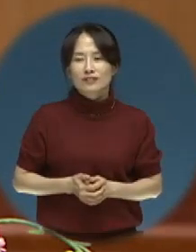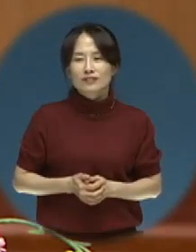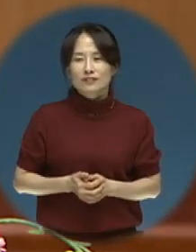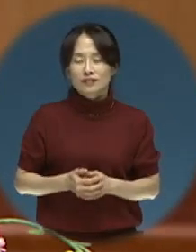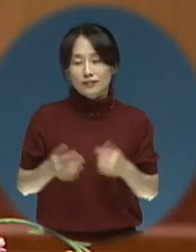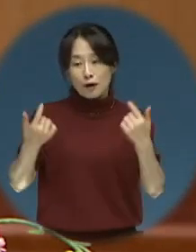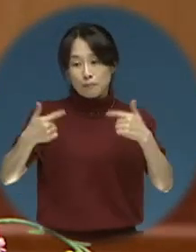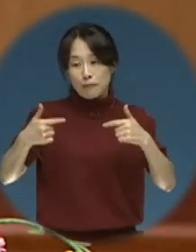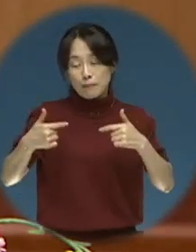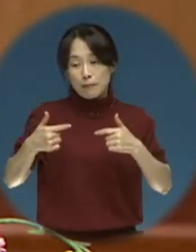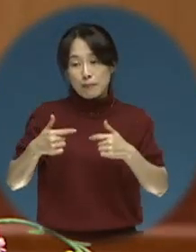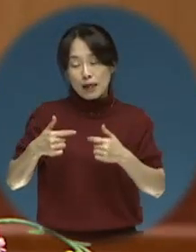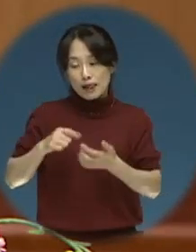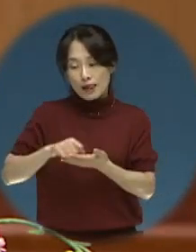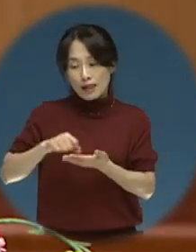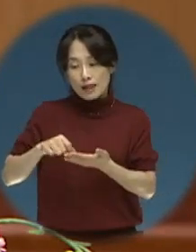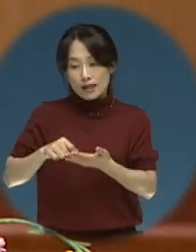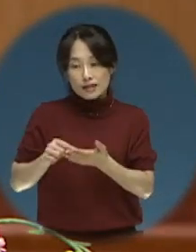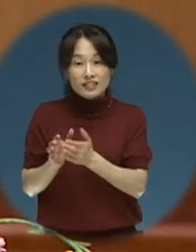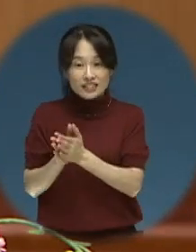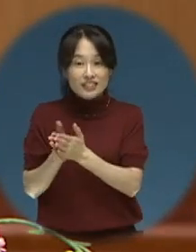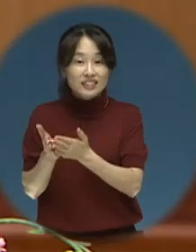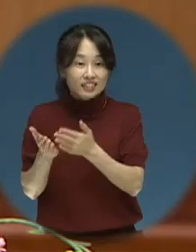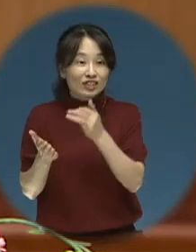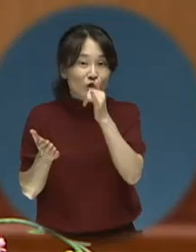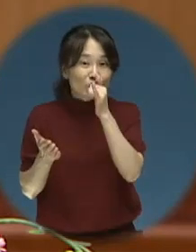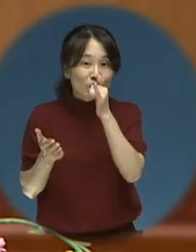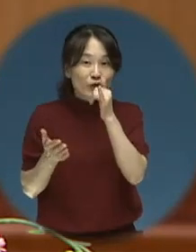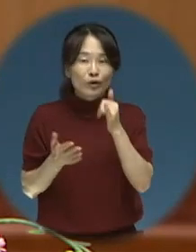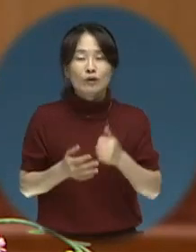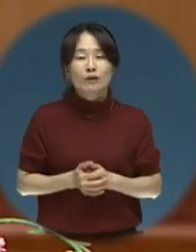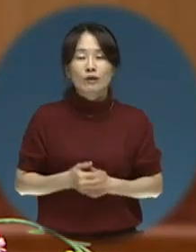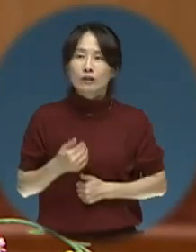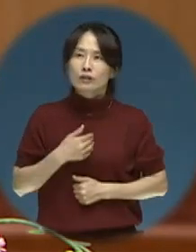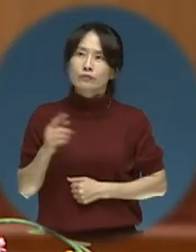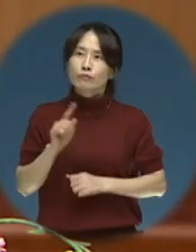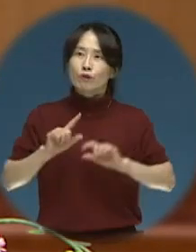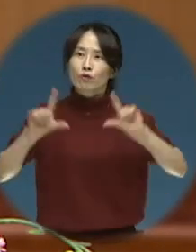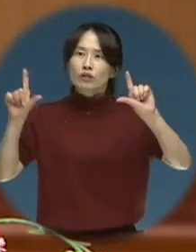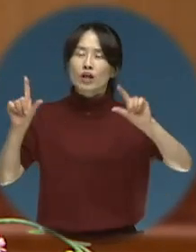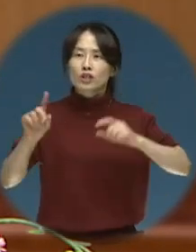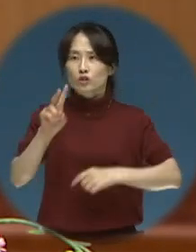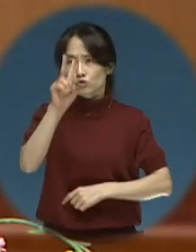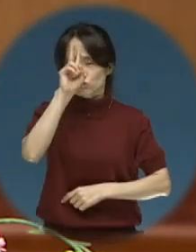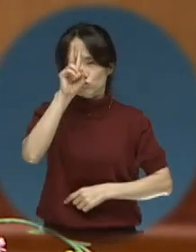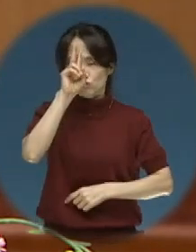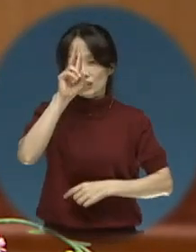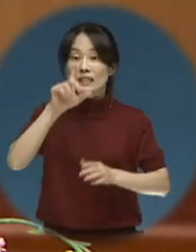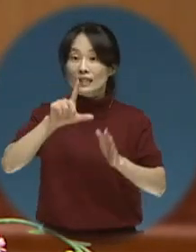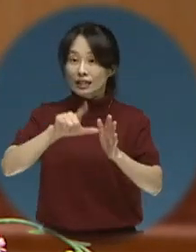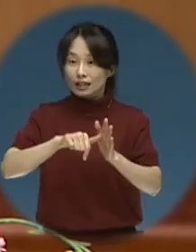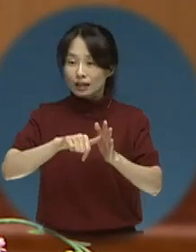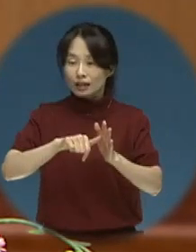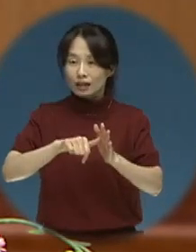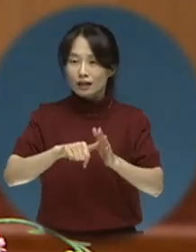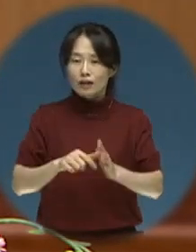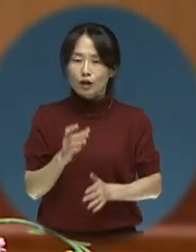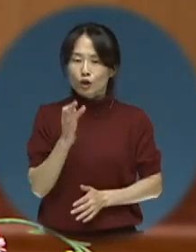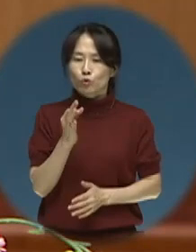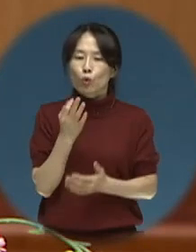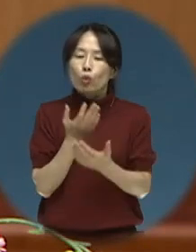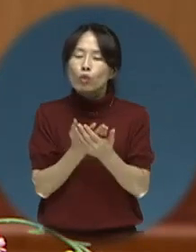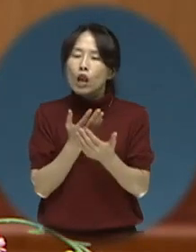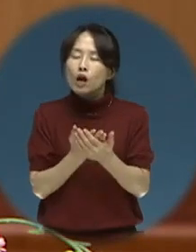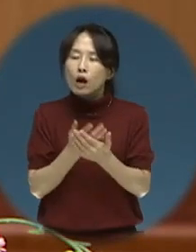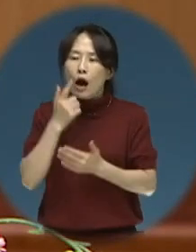많이 쓰셨는데, 제가 이제 어느 날 중학교 2학년 초기에 예. 이제 돈을 타러 아버지 사무실에